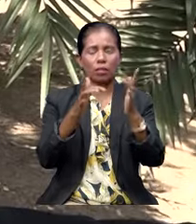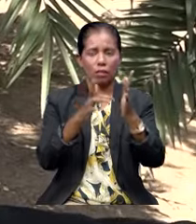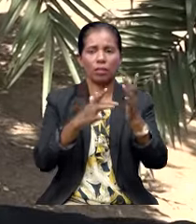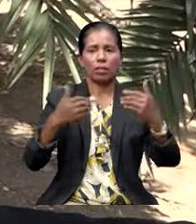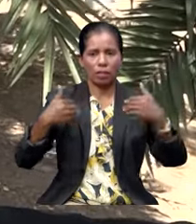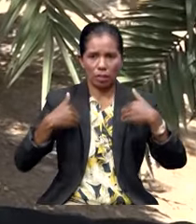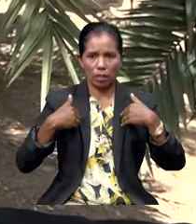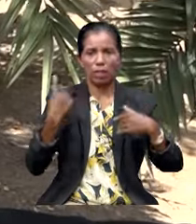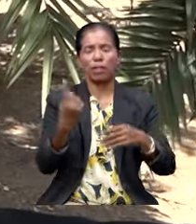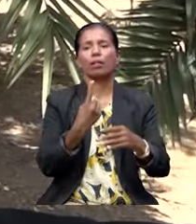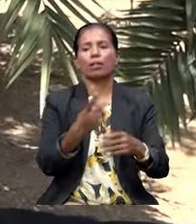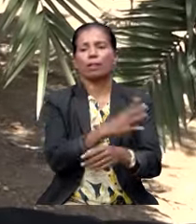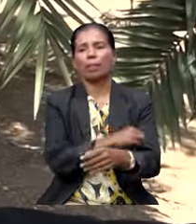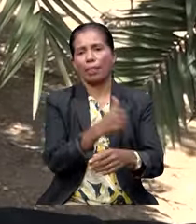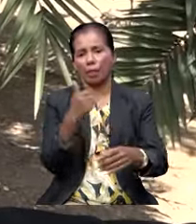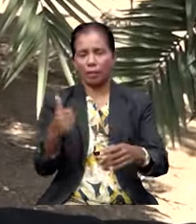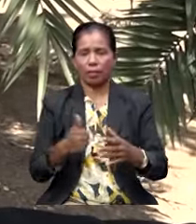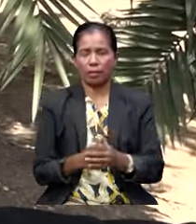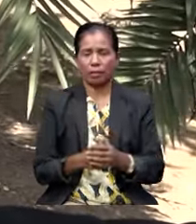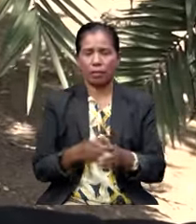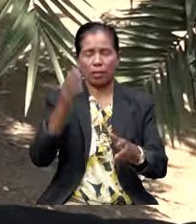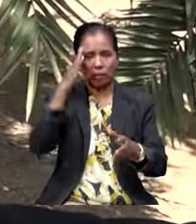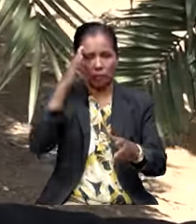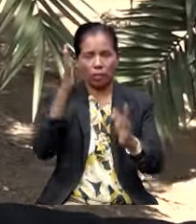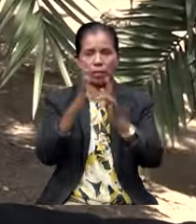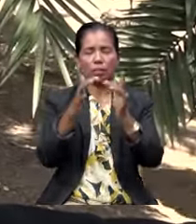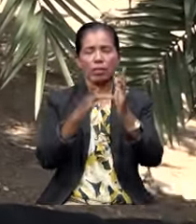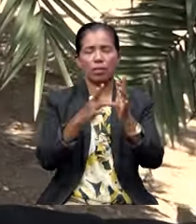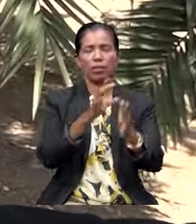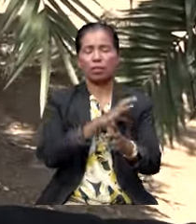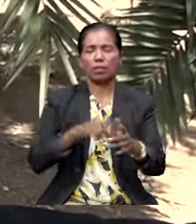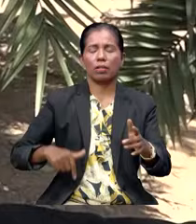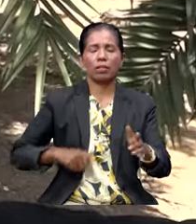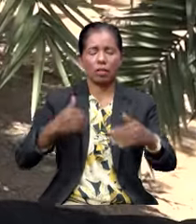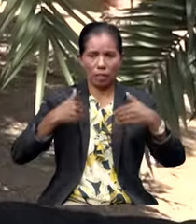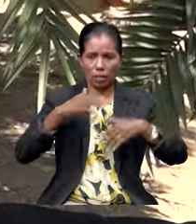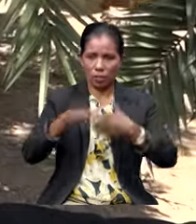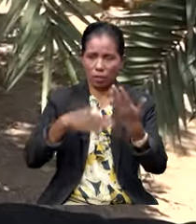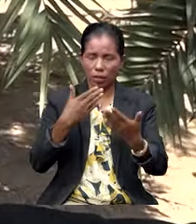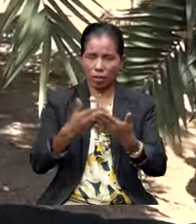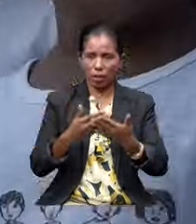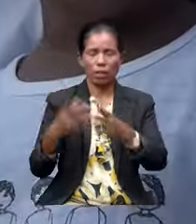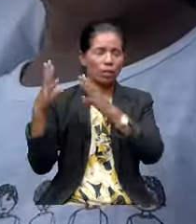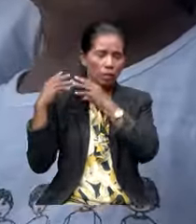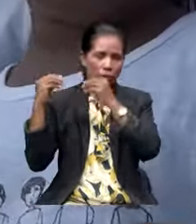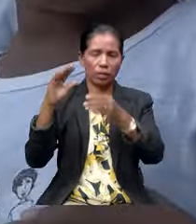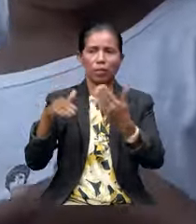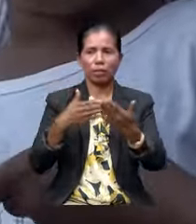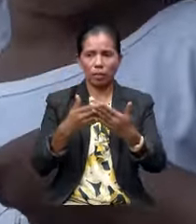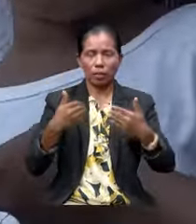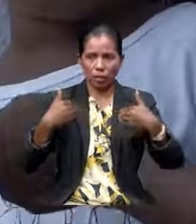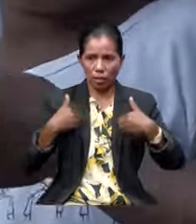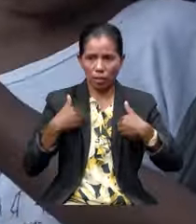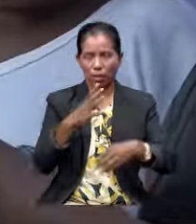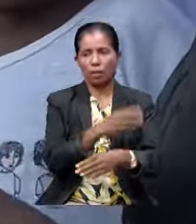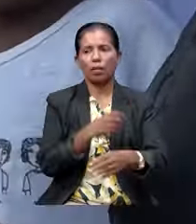ona. Ia parte da magne. Rekonyese Kristu dene iha buat hotu. Experience nye iha buat hotu. Ma